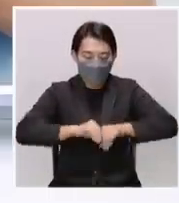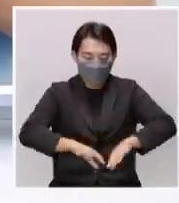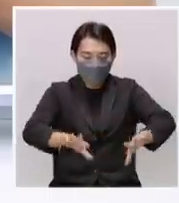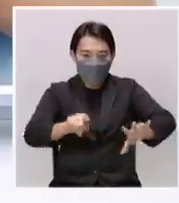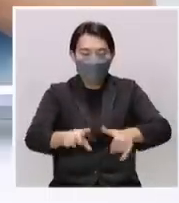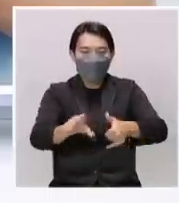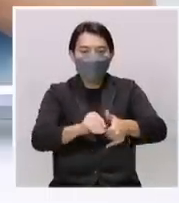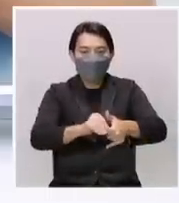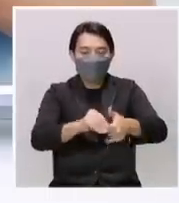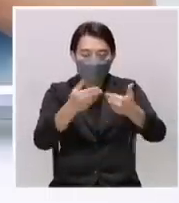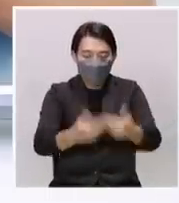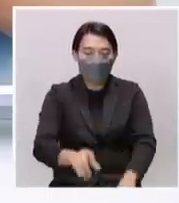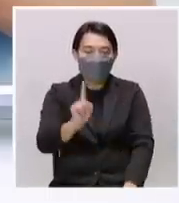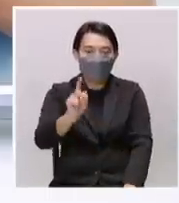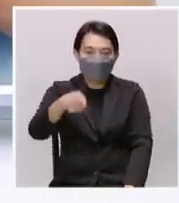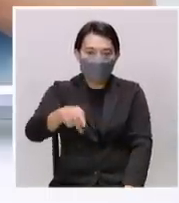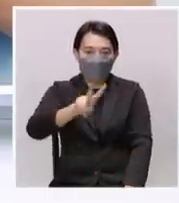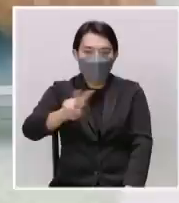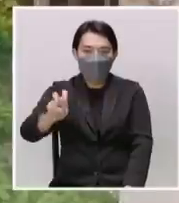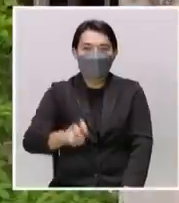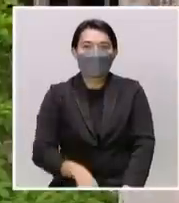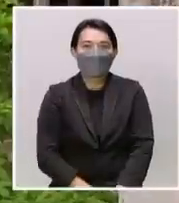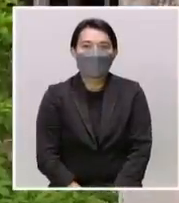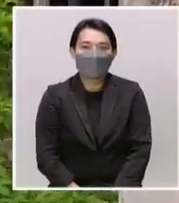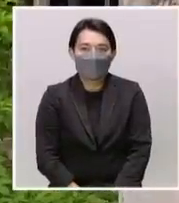ดเชื้อประมาณ 1,200 รายแล้วค่ะ